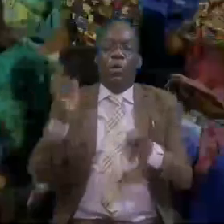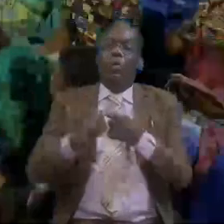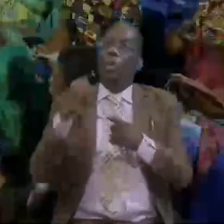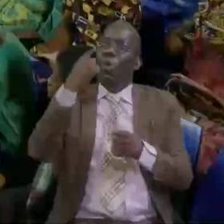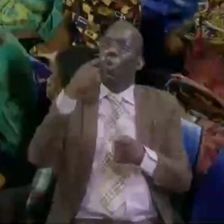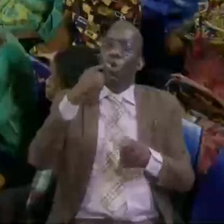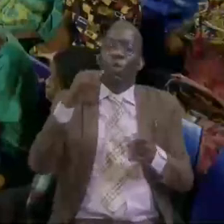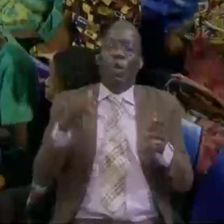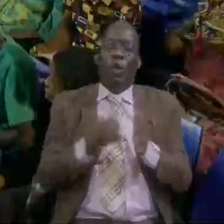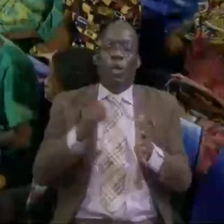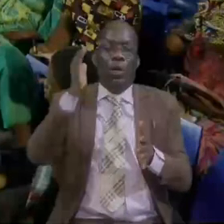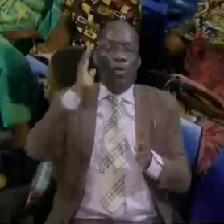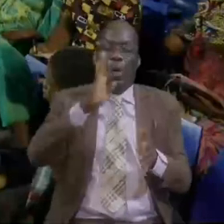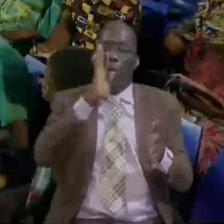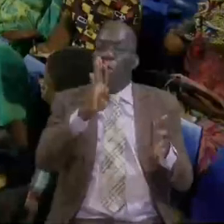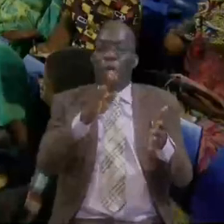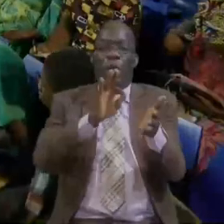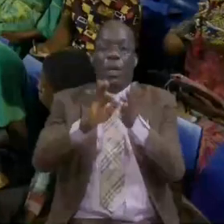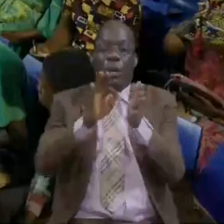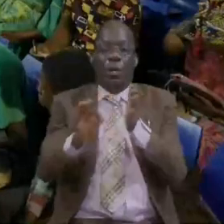imputé.